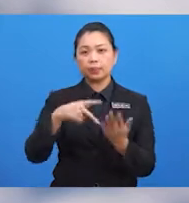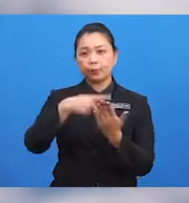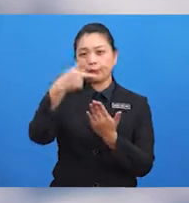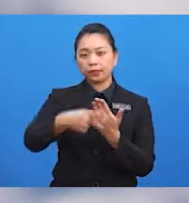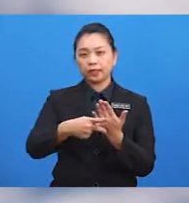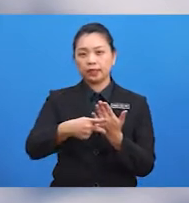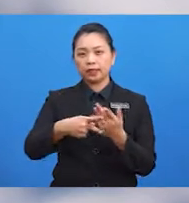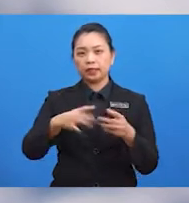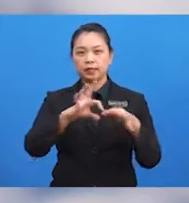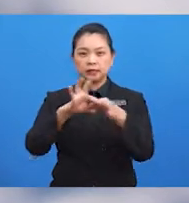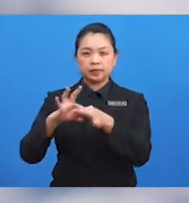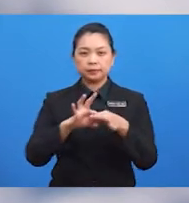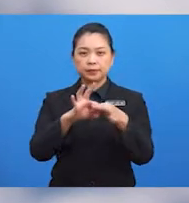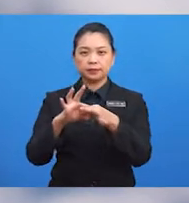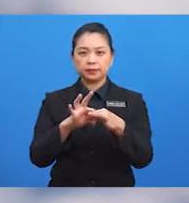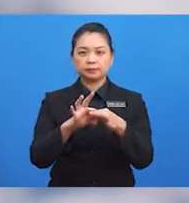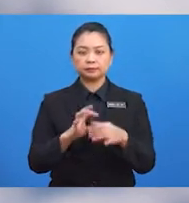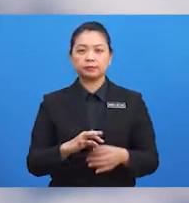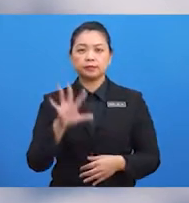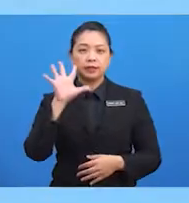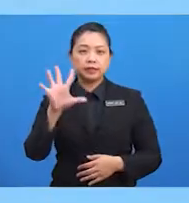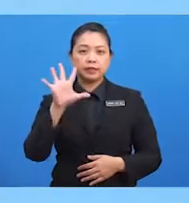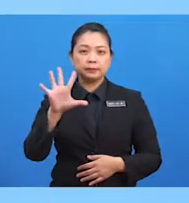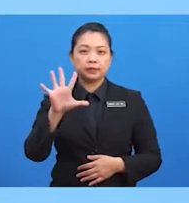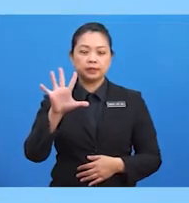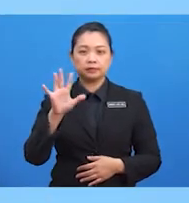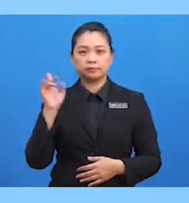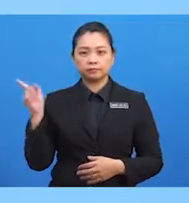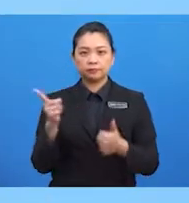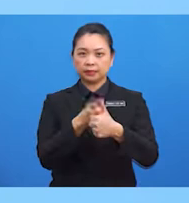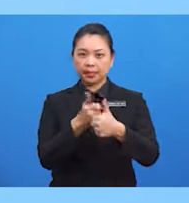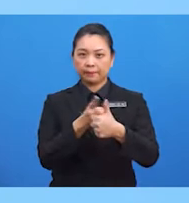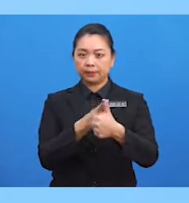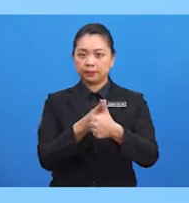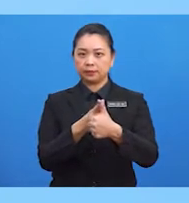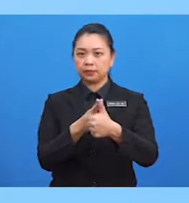5 agensi angkasa iaitu NASA,